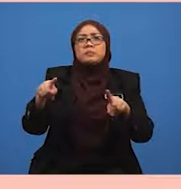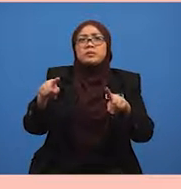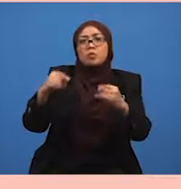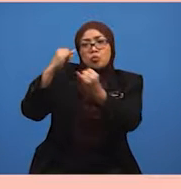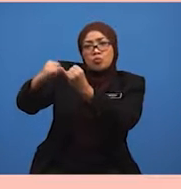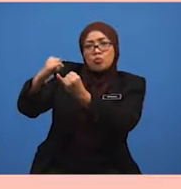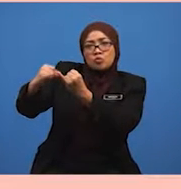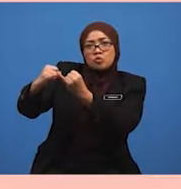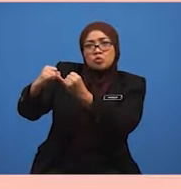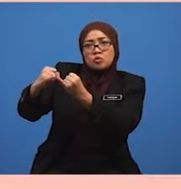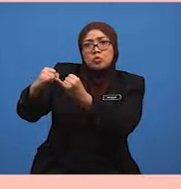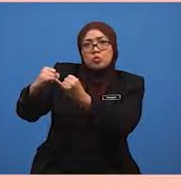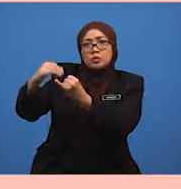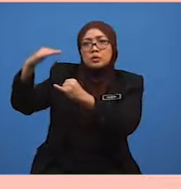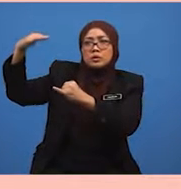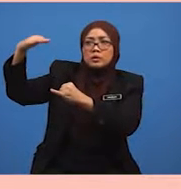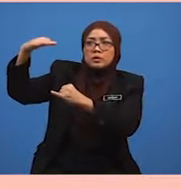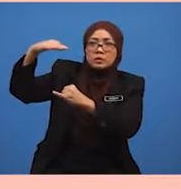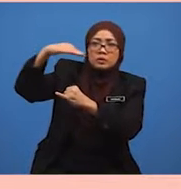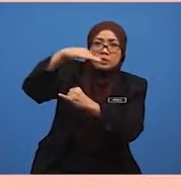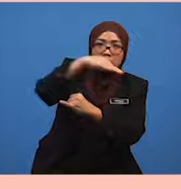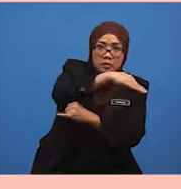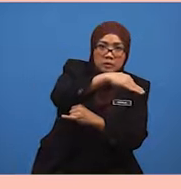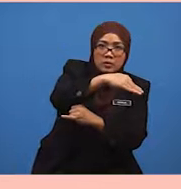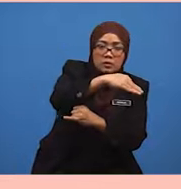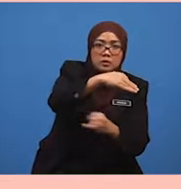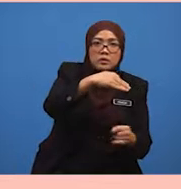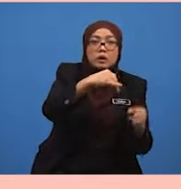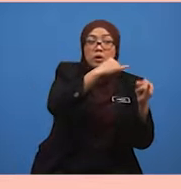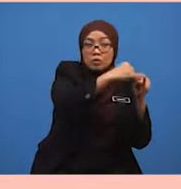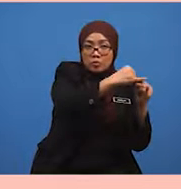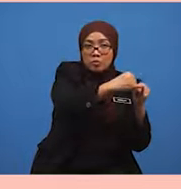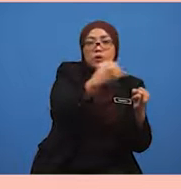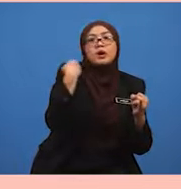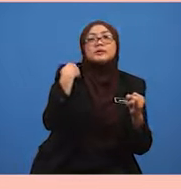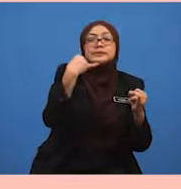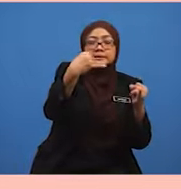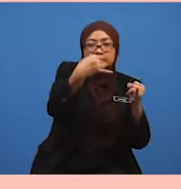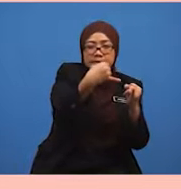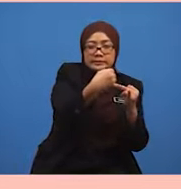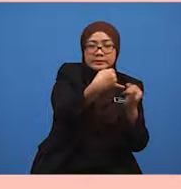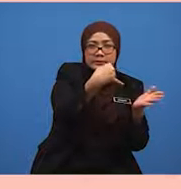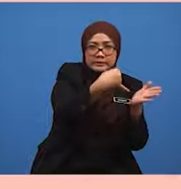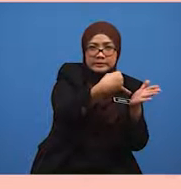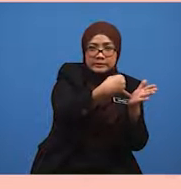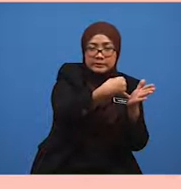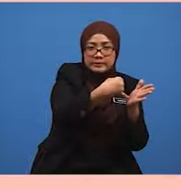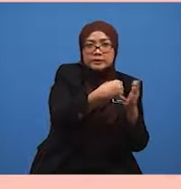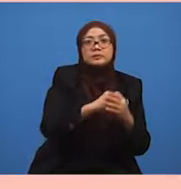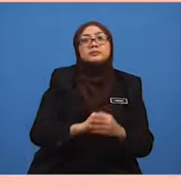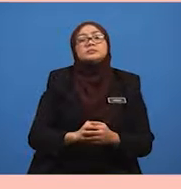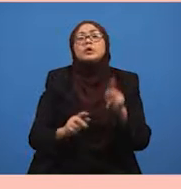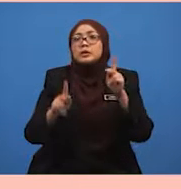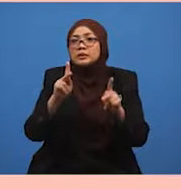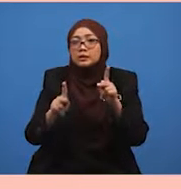disindingkan dengan bahagian hujung yang lain pada ketinggian yang berbeza. Dengan adanya sata condong, daya